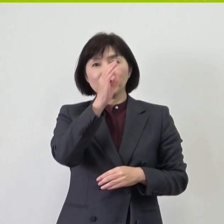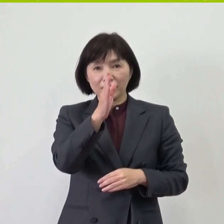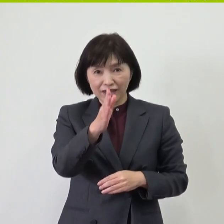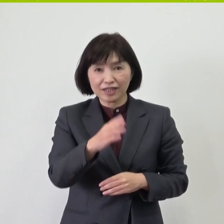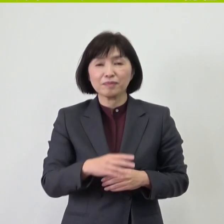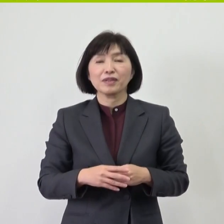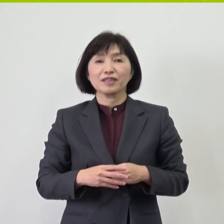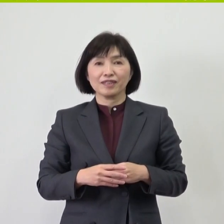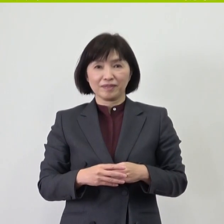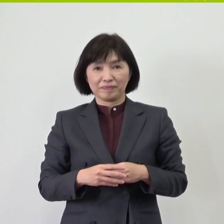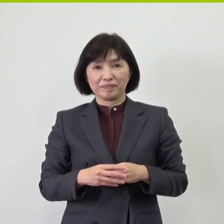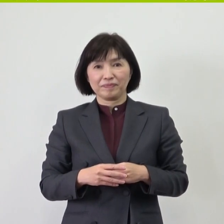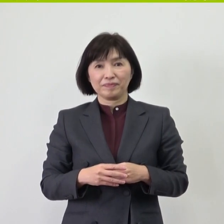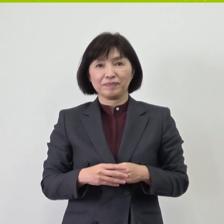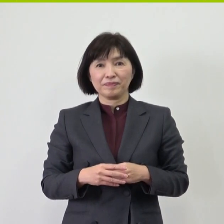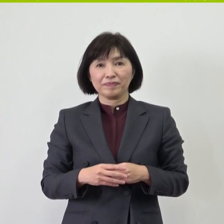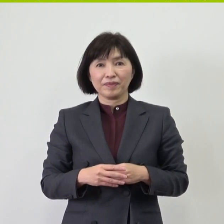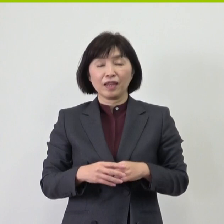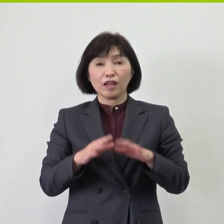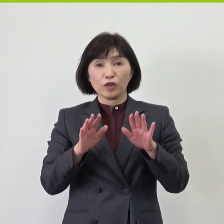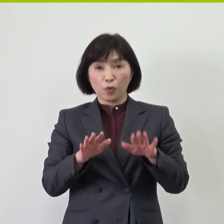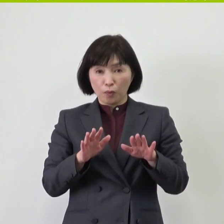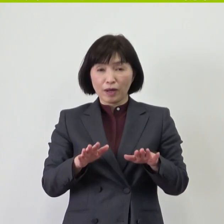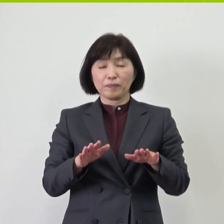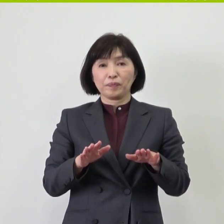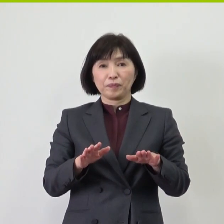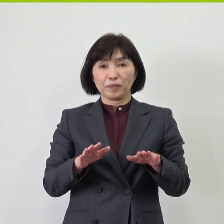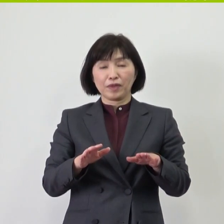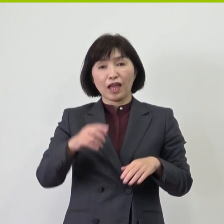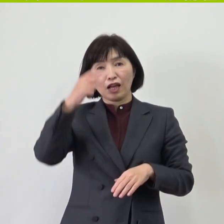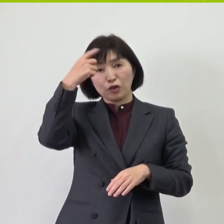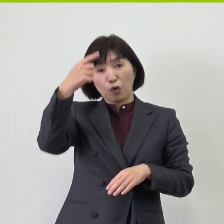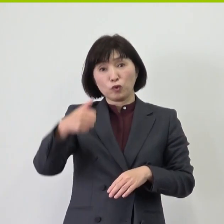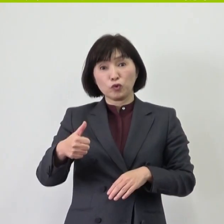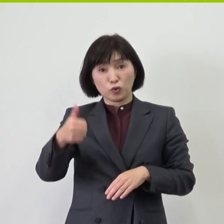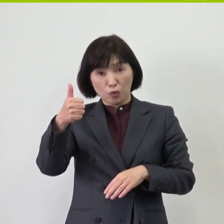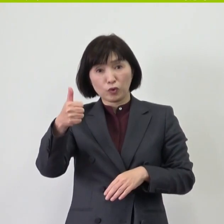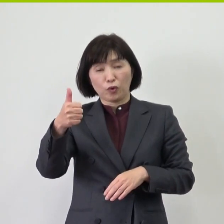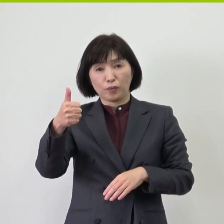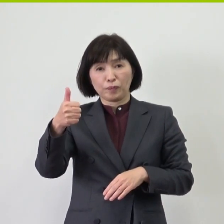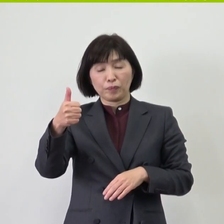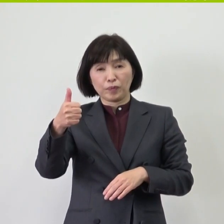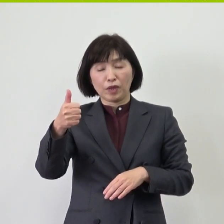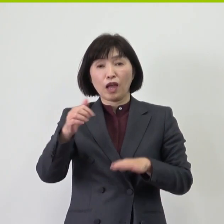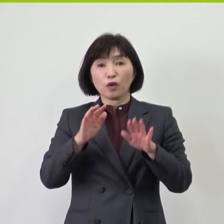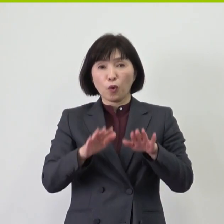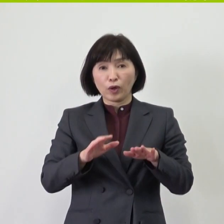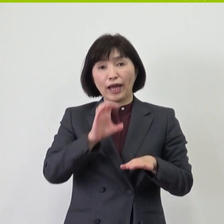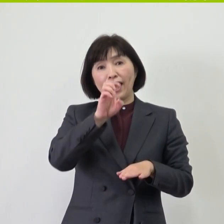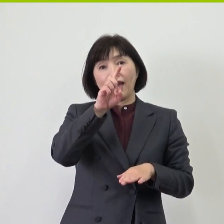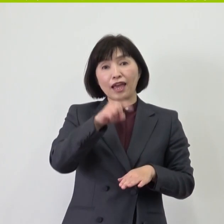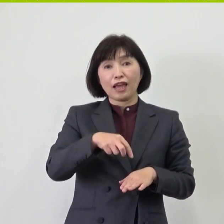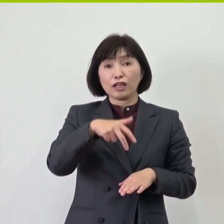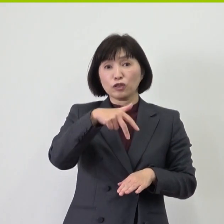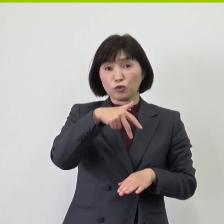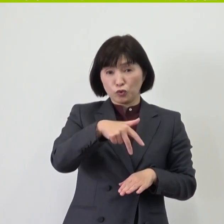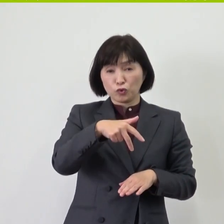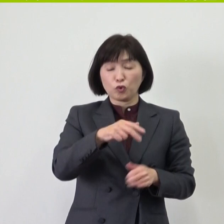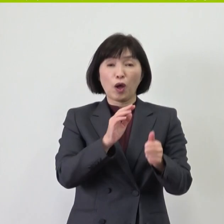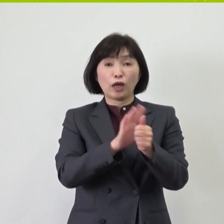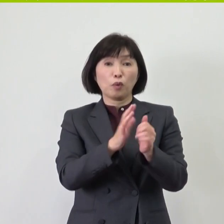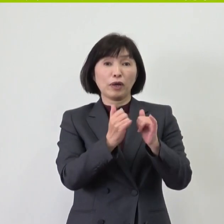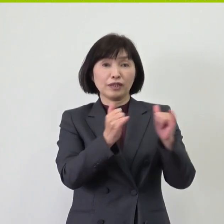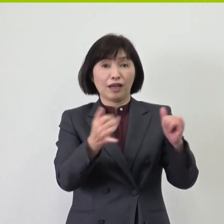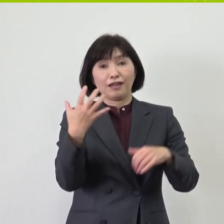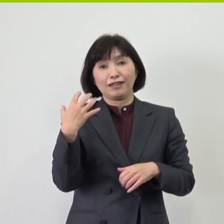はい、よろしくお願いいたします。まず1件目でございます。今日はですね、教育長とそれから今回、エースというアドバイ